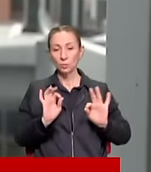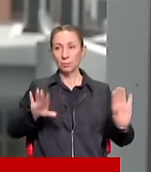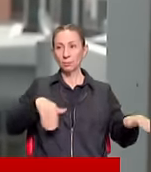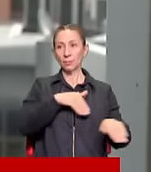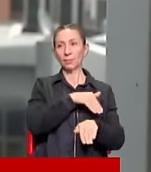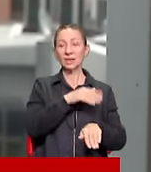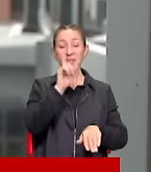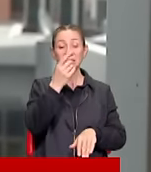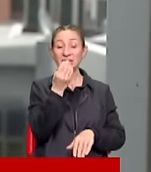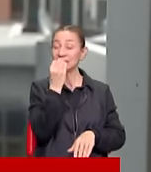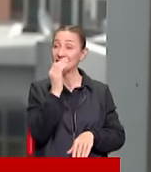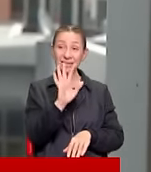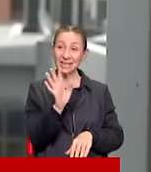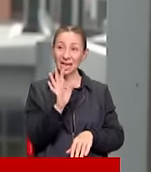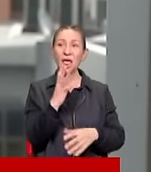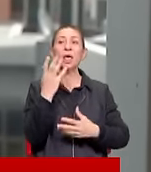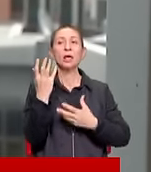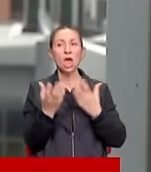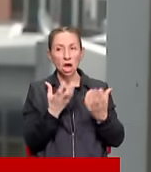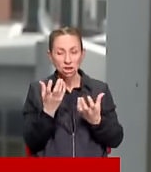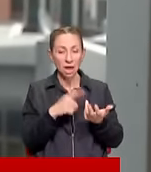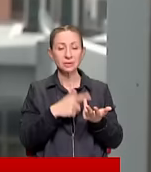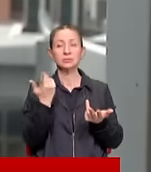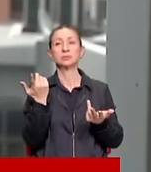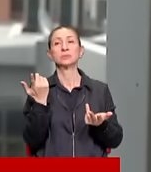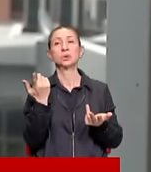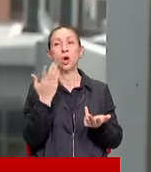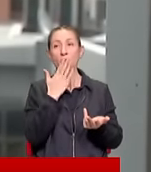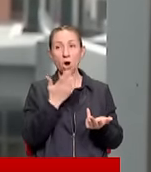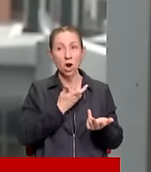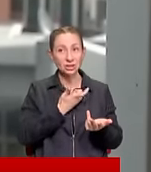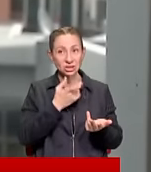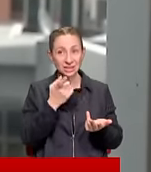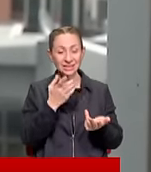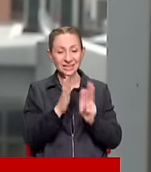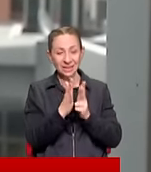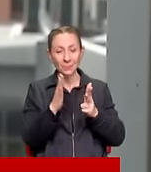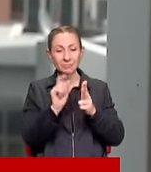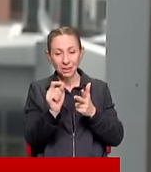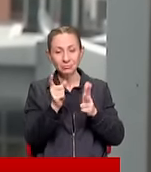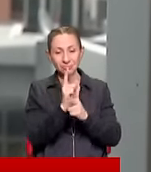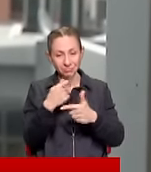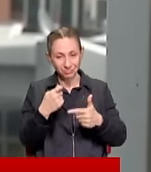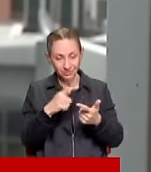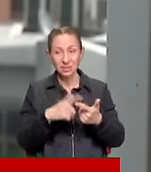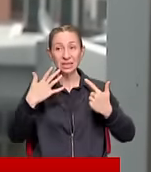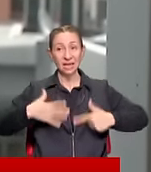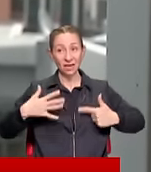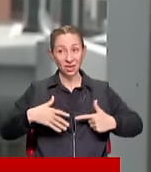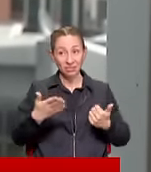gibi sadece gıdanın değil, yakıt yardımından tutun da öğrencinin kırtasiyesinden,